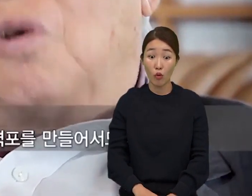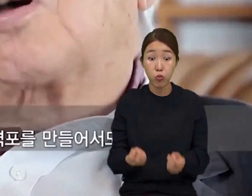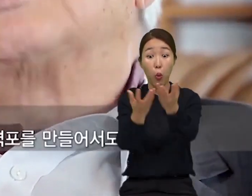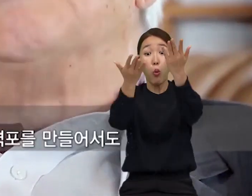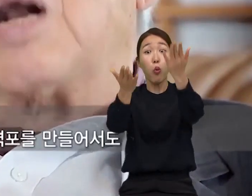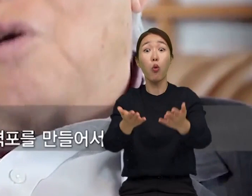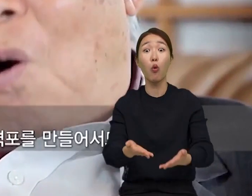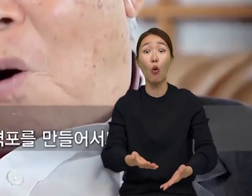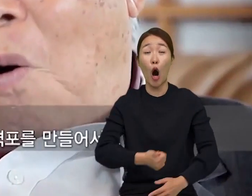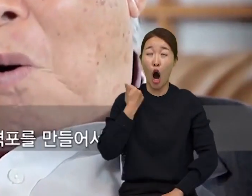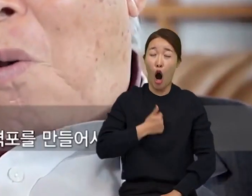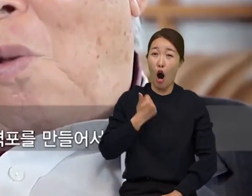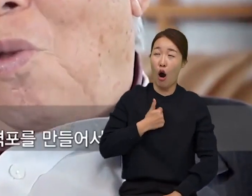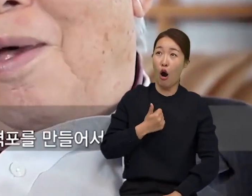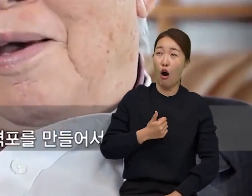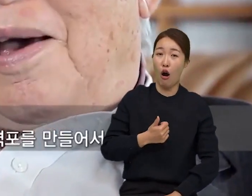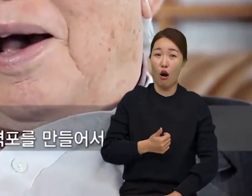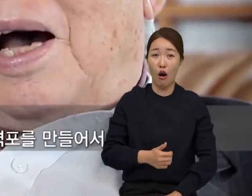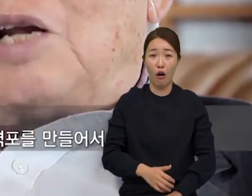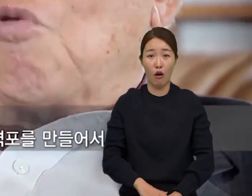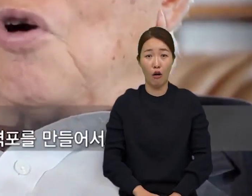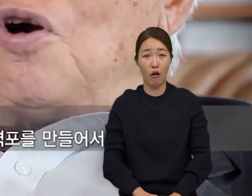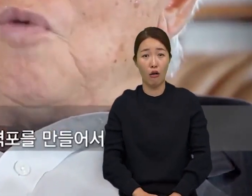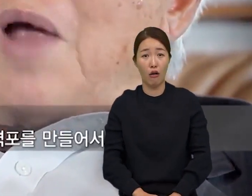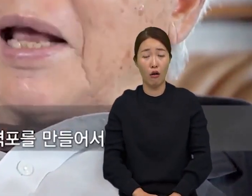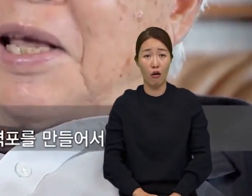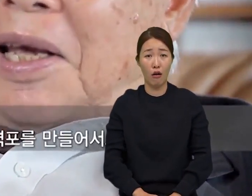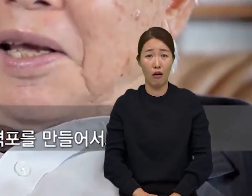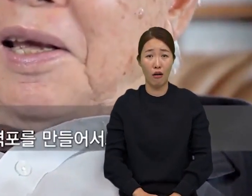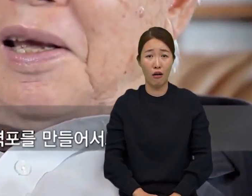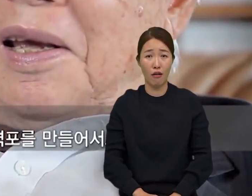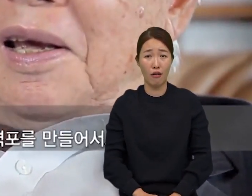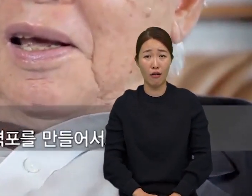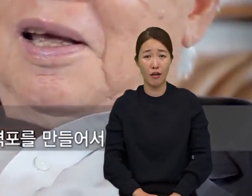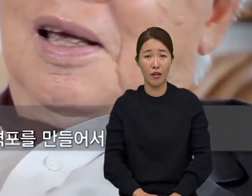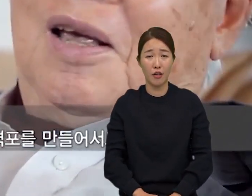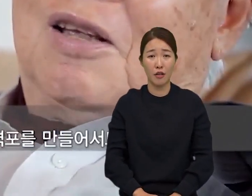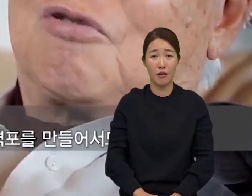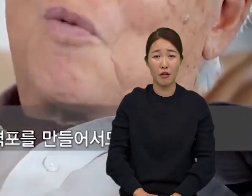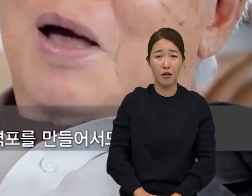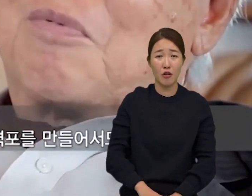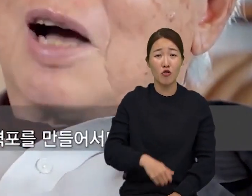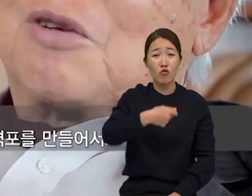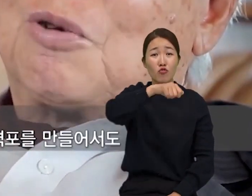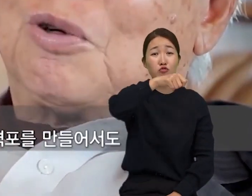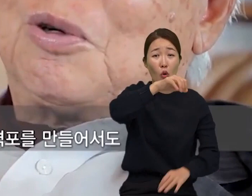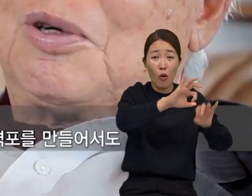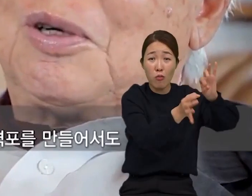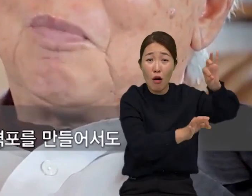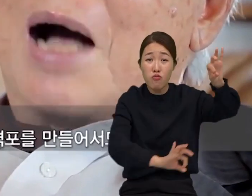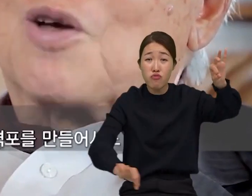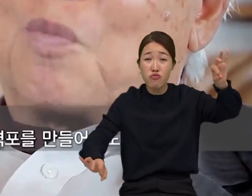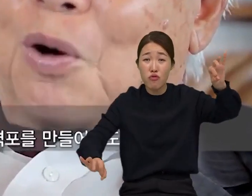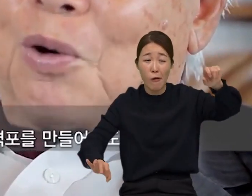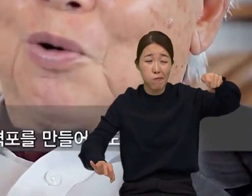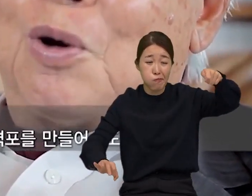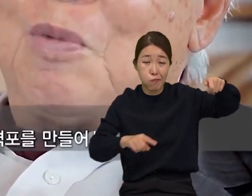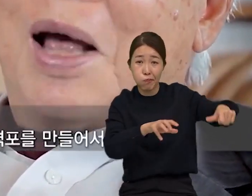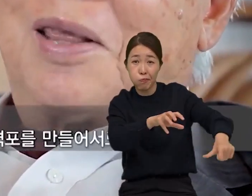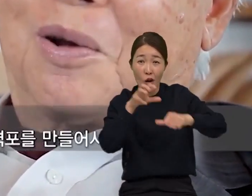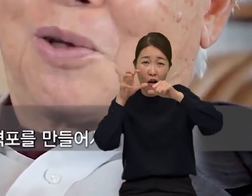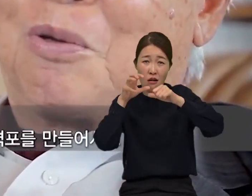그럼 우리는 어떡하단 말이오? 아니 월맹이 스톱파이프 가지고